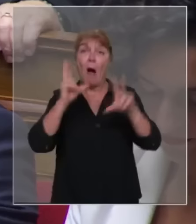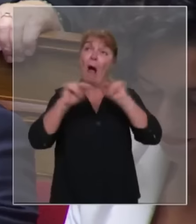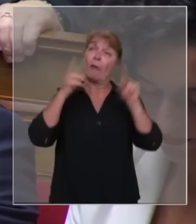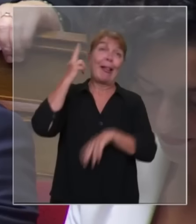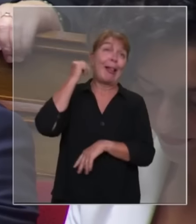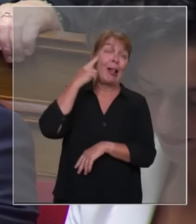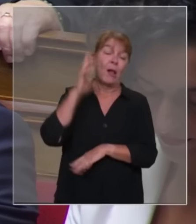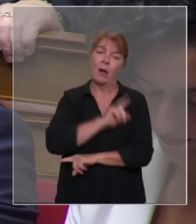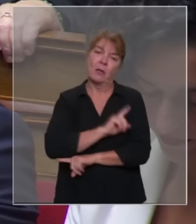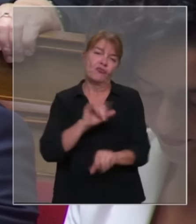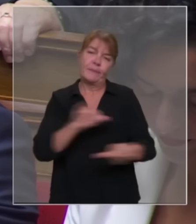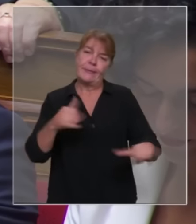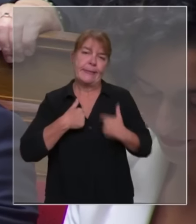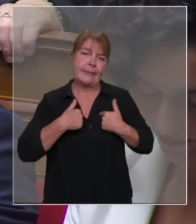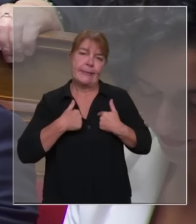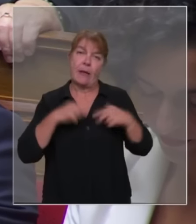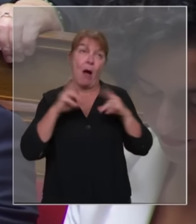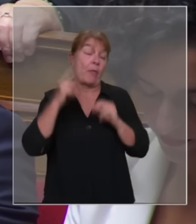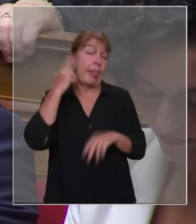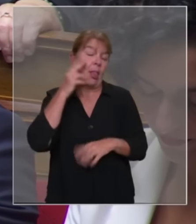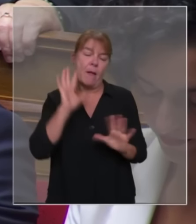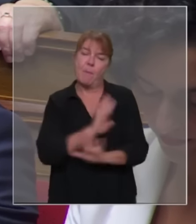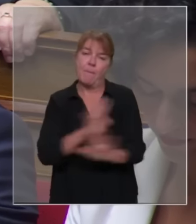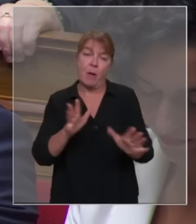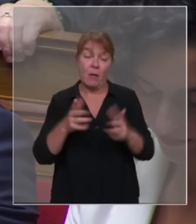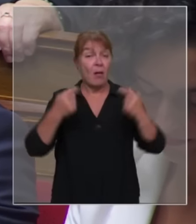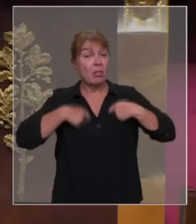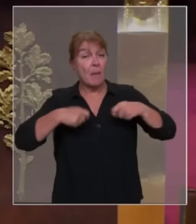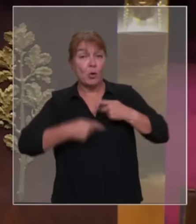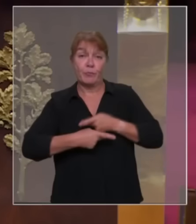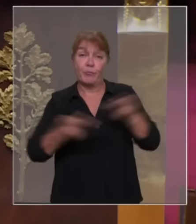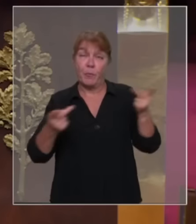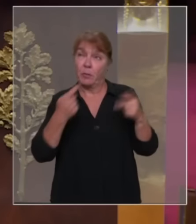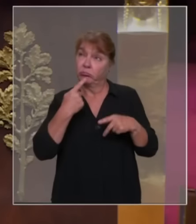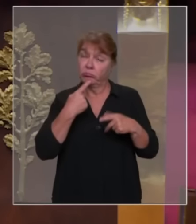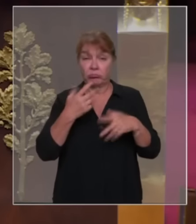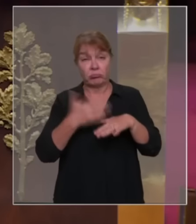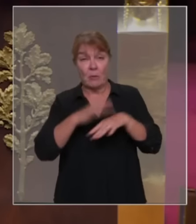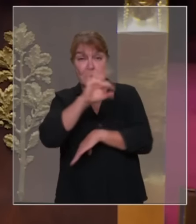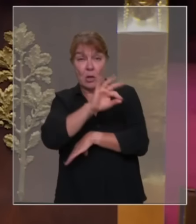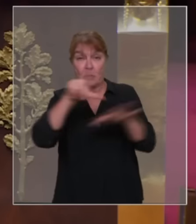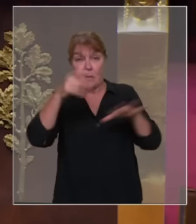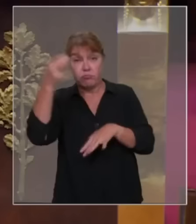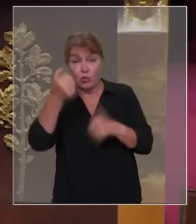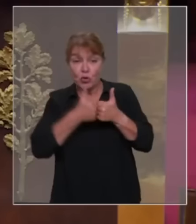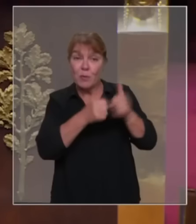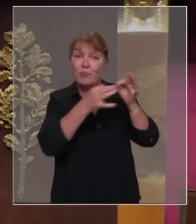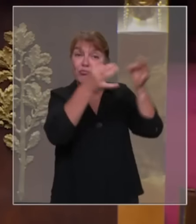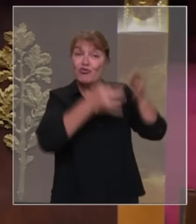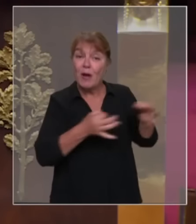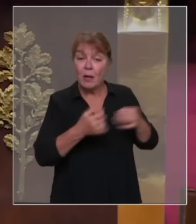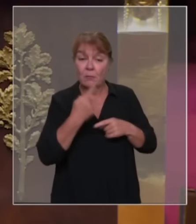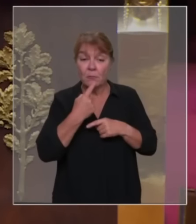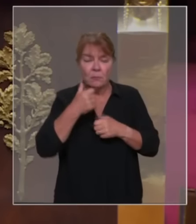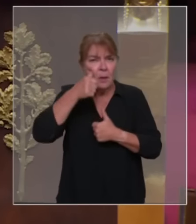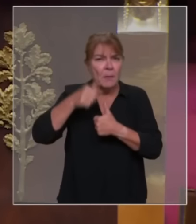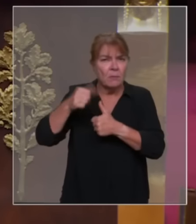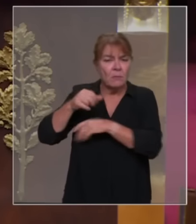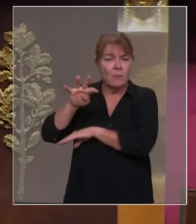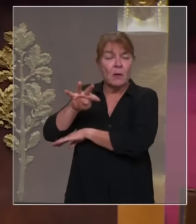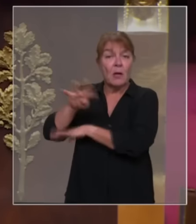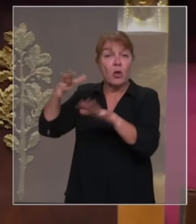et je ne raconterai pas d'histoire. Nos dépenses publiques atteignent 57% de la richesse nationale contre